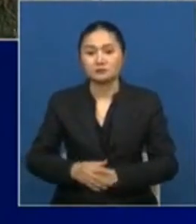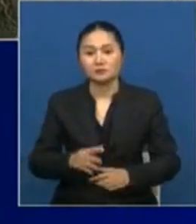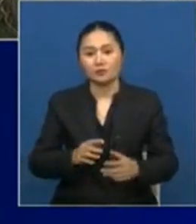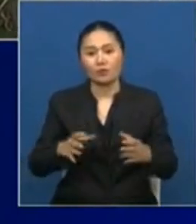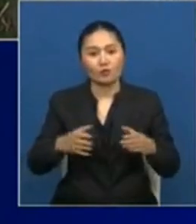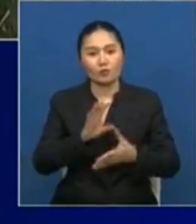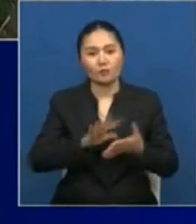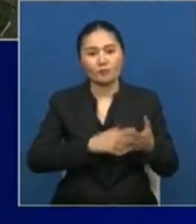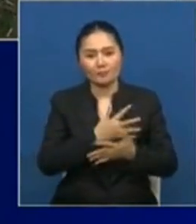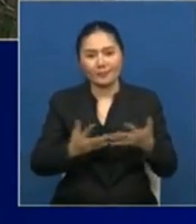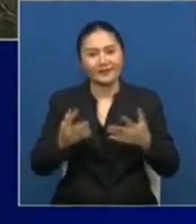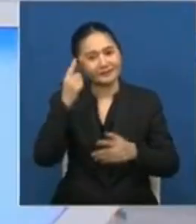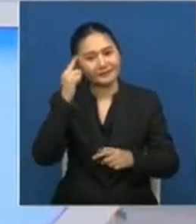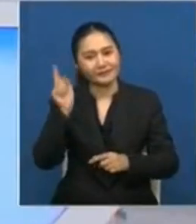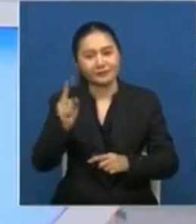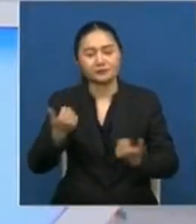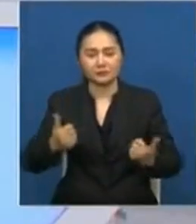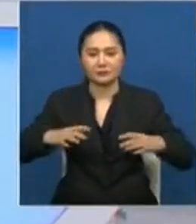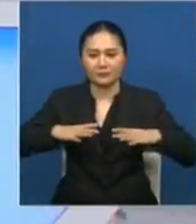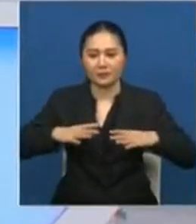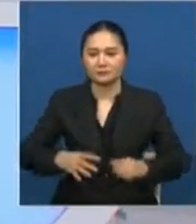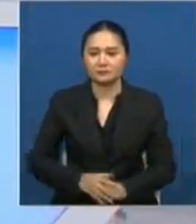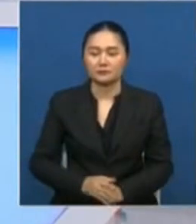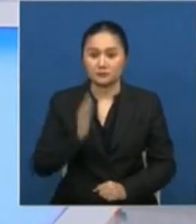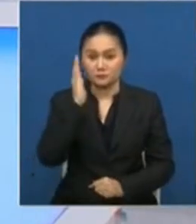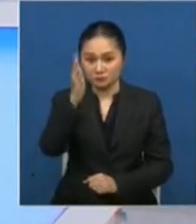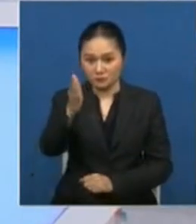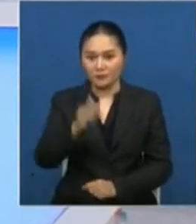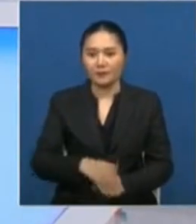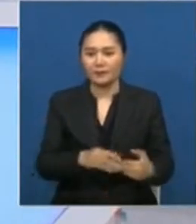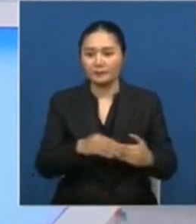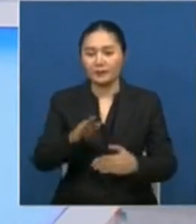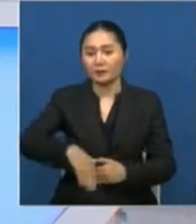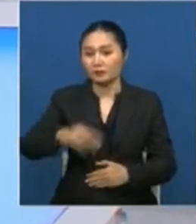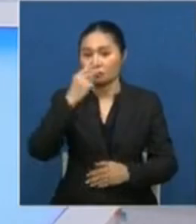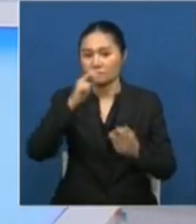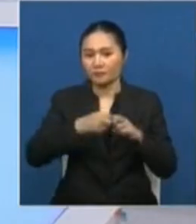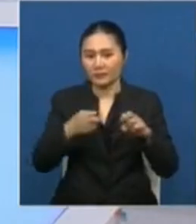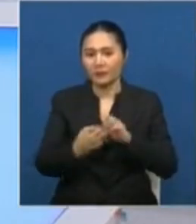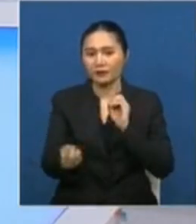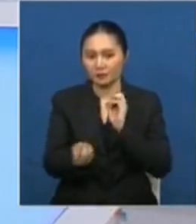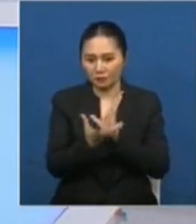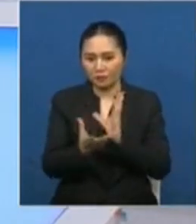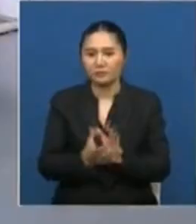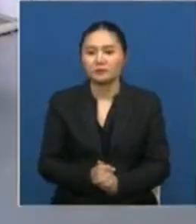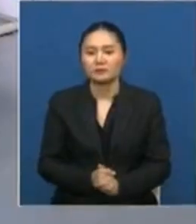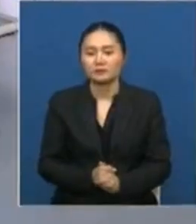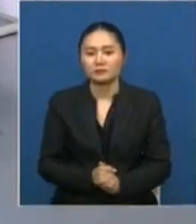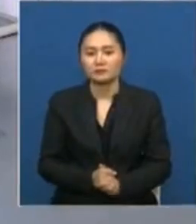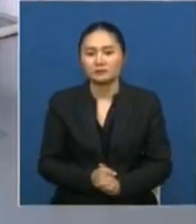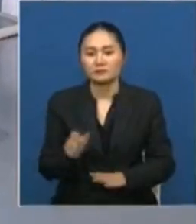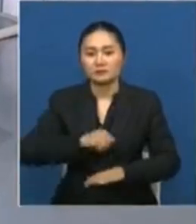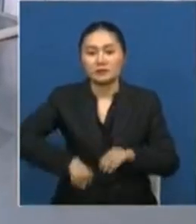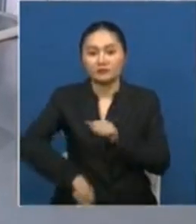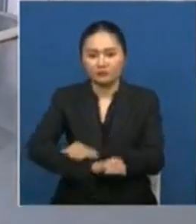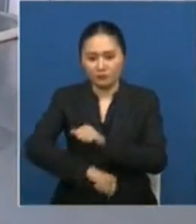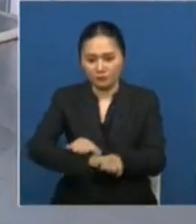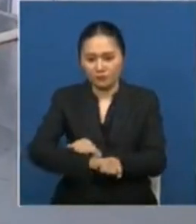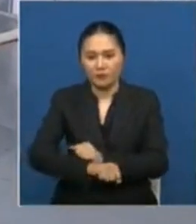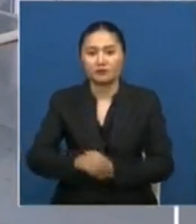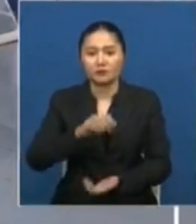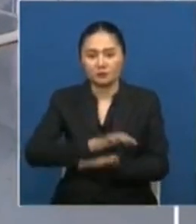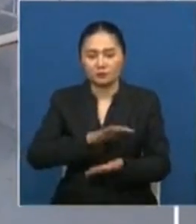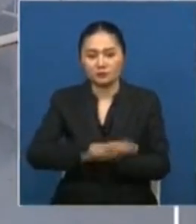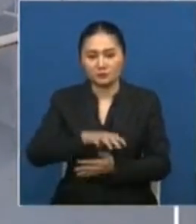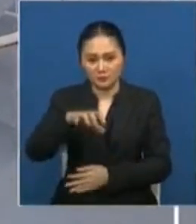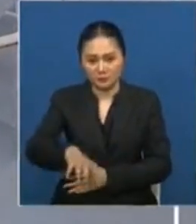จะมีนโยบายยังไง พักแป๊บเดียวคุณผู้ชมแล้วช่วงหน้าพามาดูเหตุการณ์ที่มันเกิดขึ้นในสนามฟุตบอลของโรงเรีย